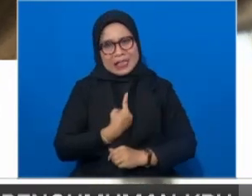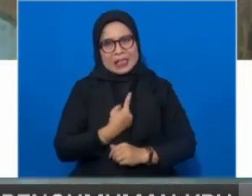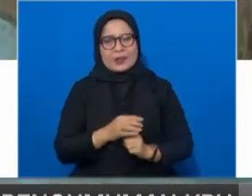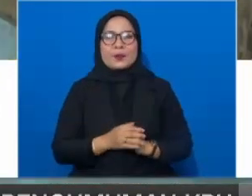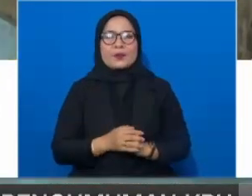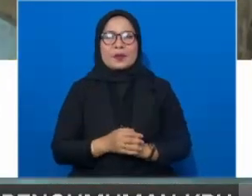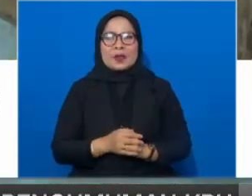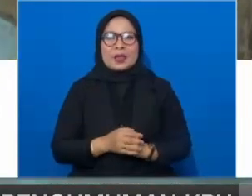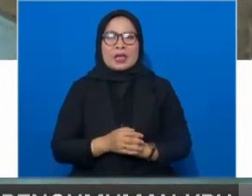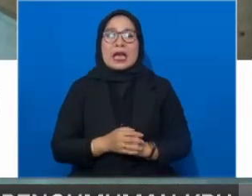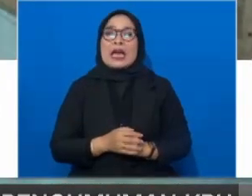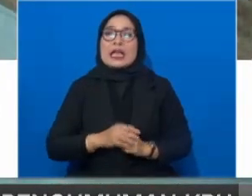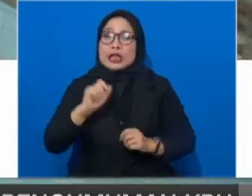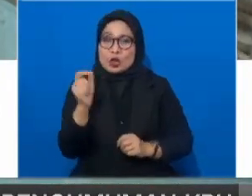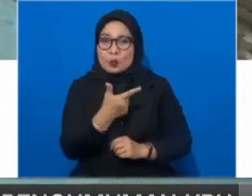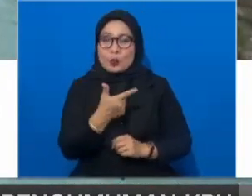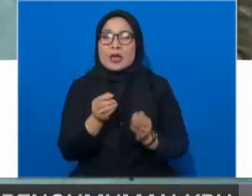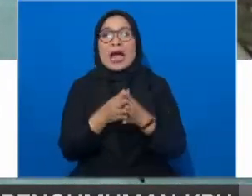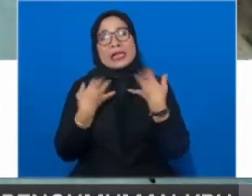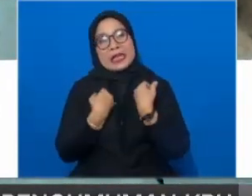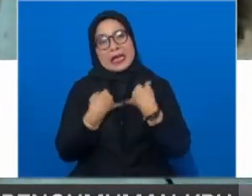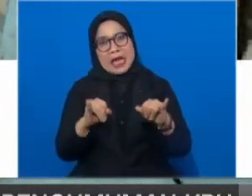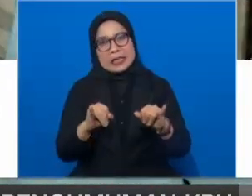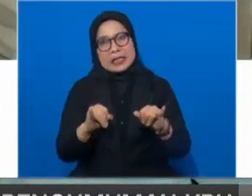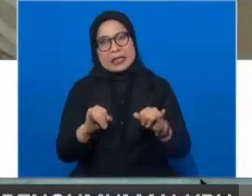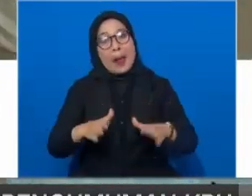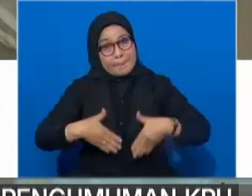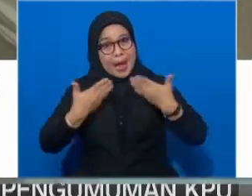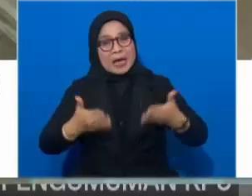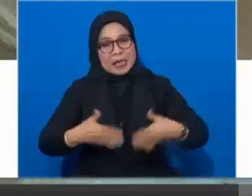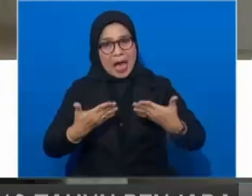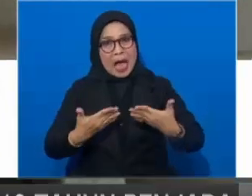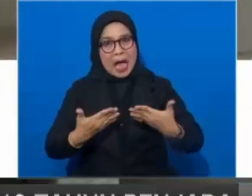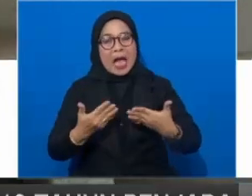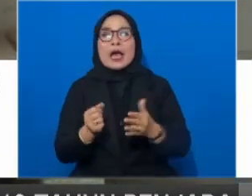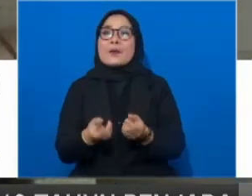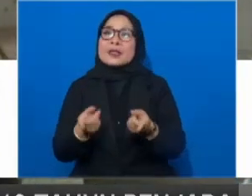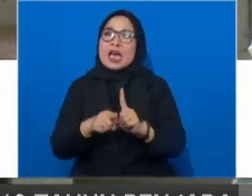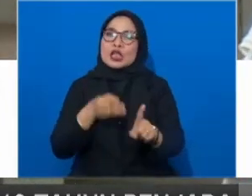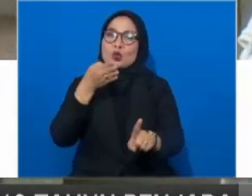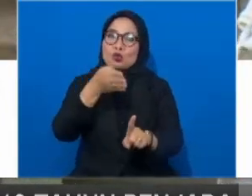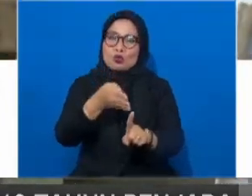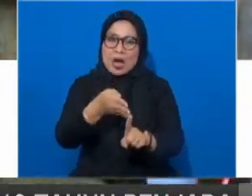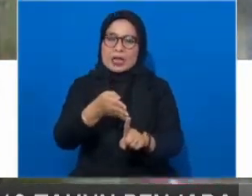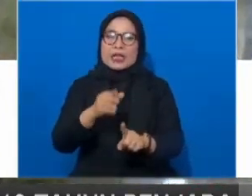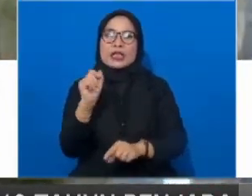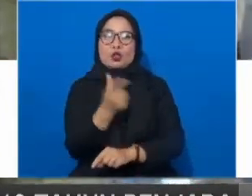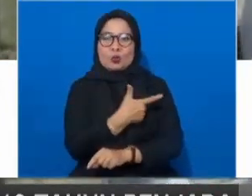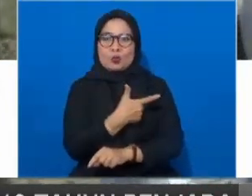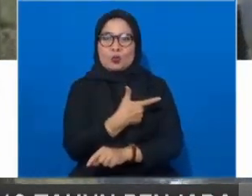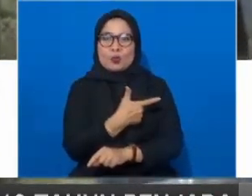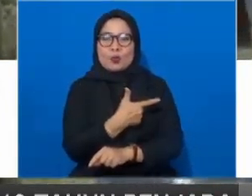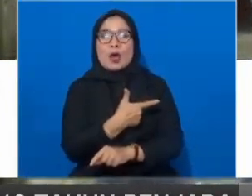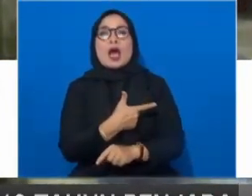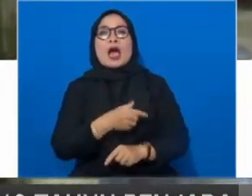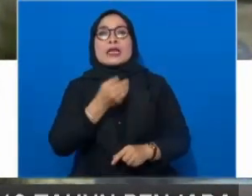Menjalani hidup dengan ikhlas dan bahagia menjadi tujuan hidup Lim dan keluarga. Bagi mereka, hidup dalam